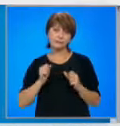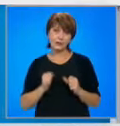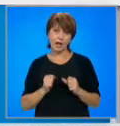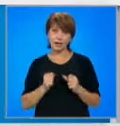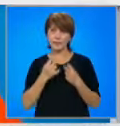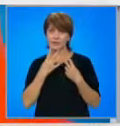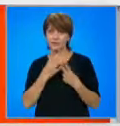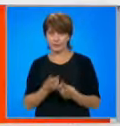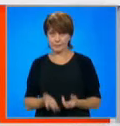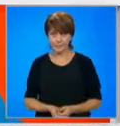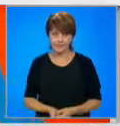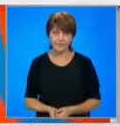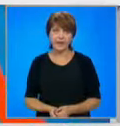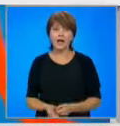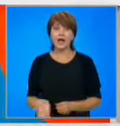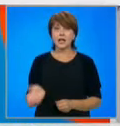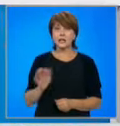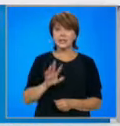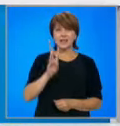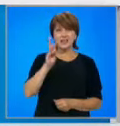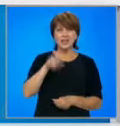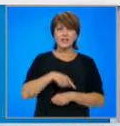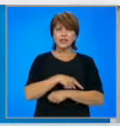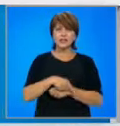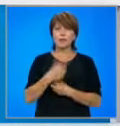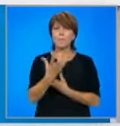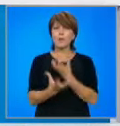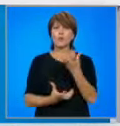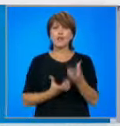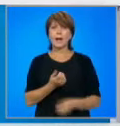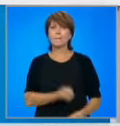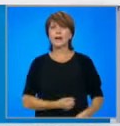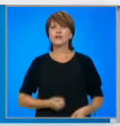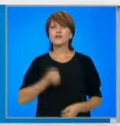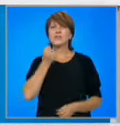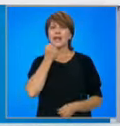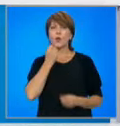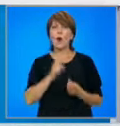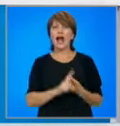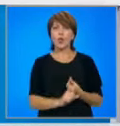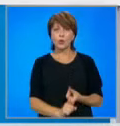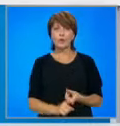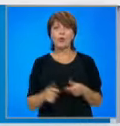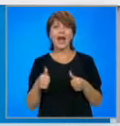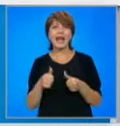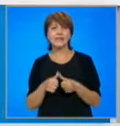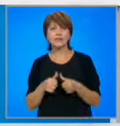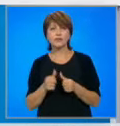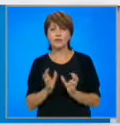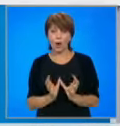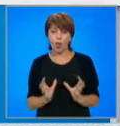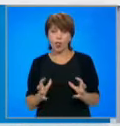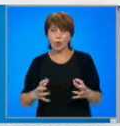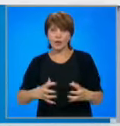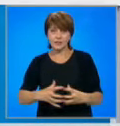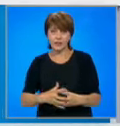Другата тема, която продължаваме да следим след повече от 30 часа, пожарът край пазарджишките села Калугерово и Лесичово беше локализиран.